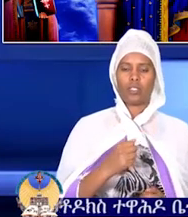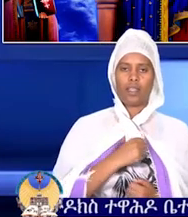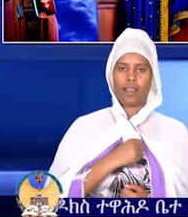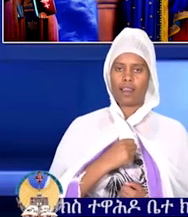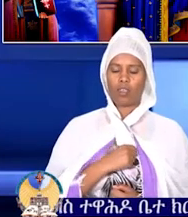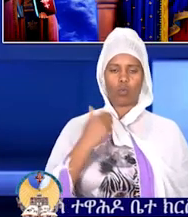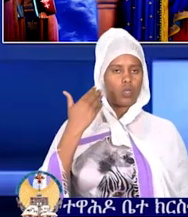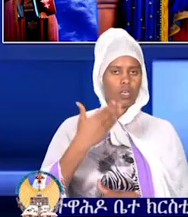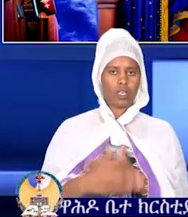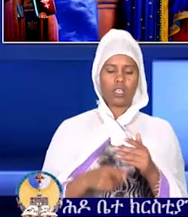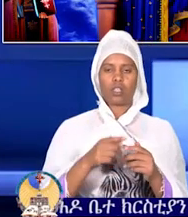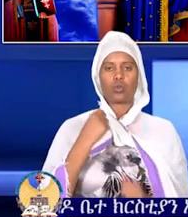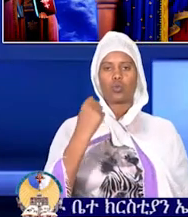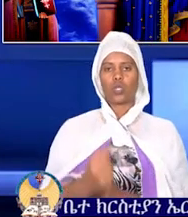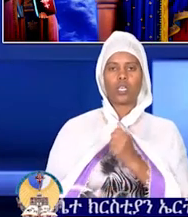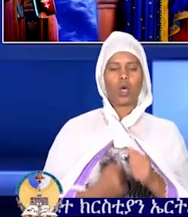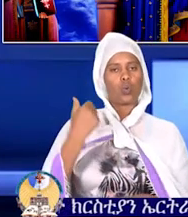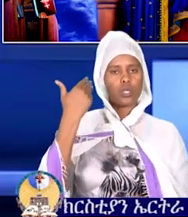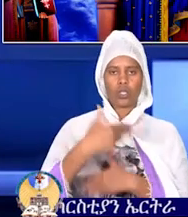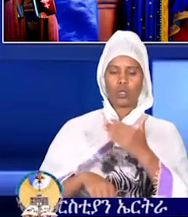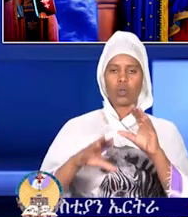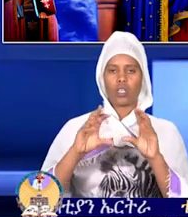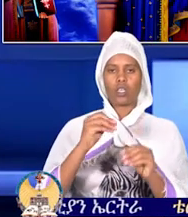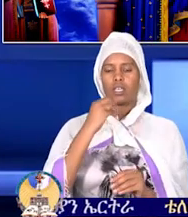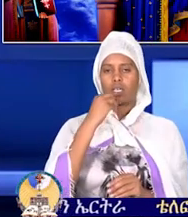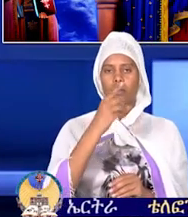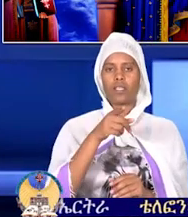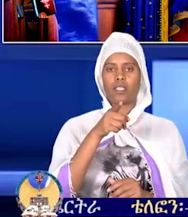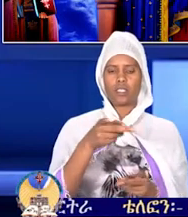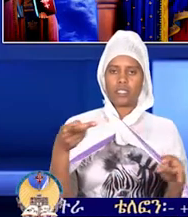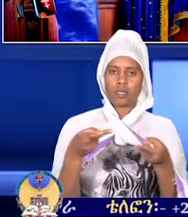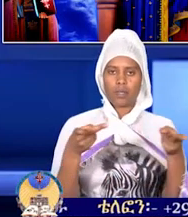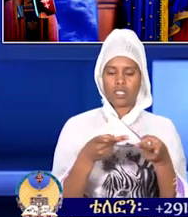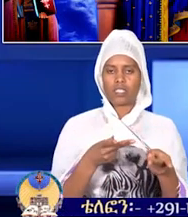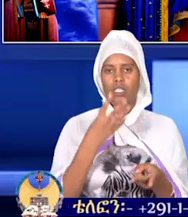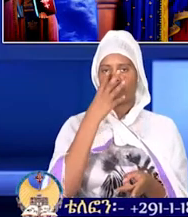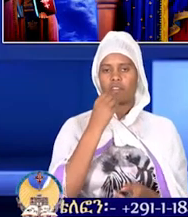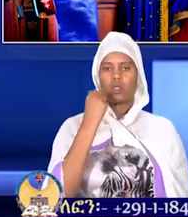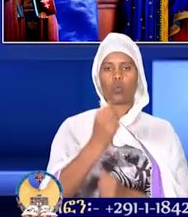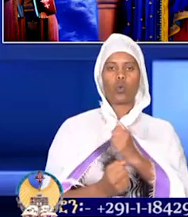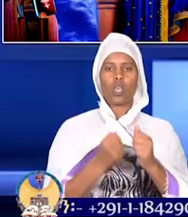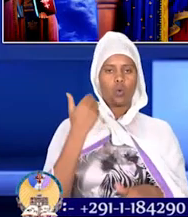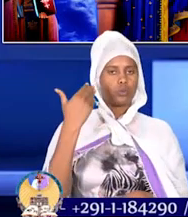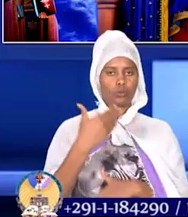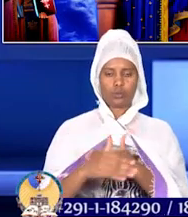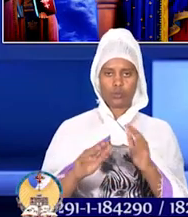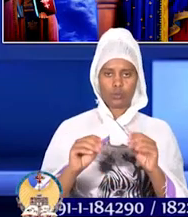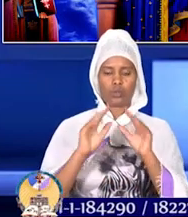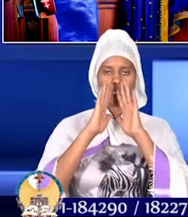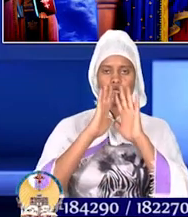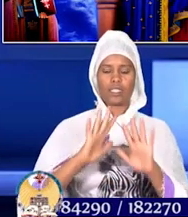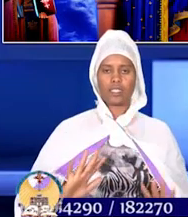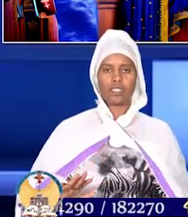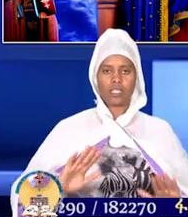ገድሊ ተጋዲለ እቲ ጉያ ወዲአ ዝበለ ነዚ ዓይነት ጉያት መንፈሳዊ ጉያ ምስ